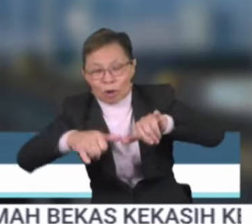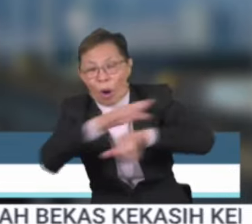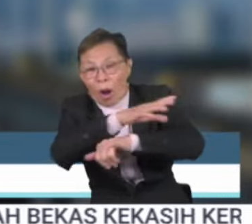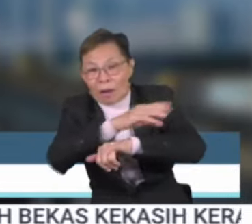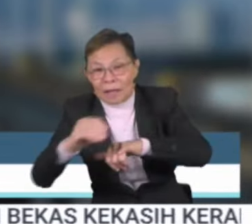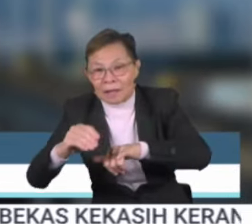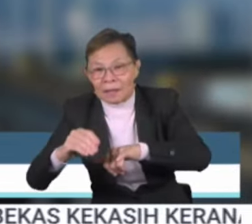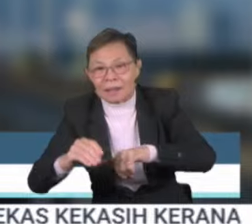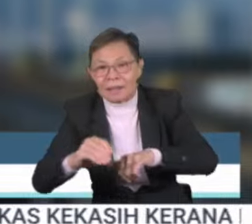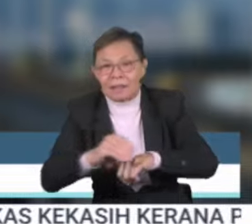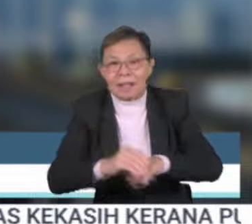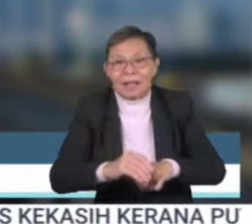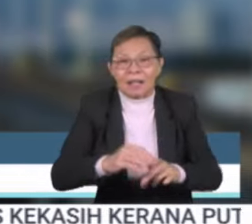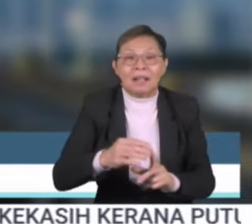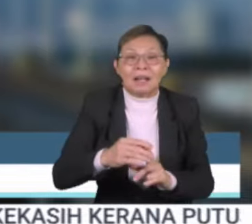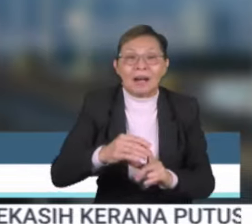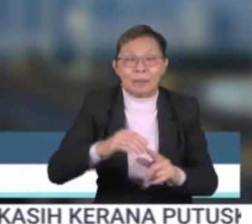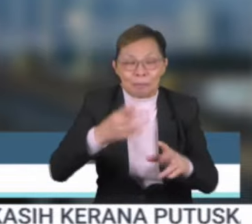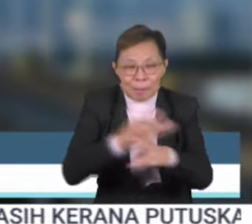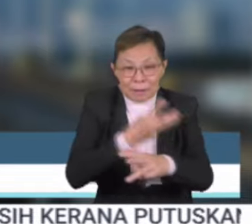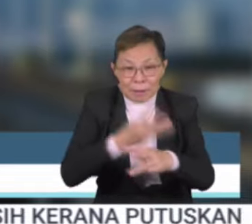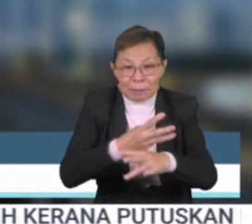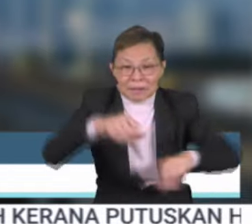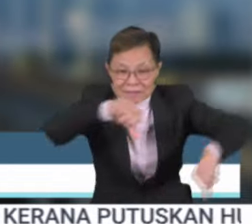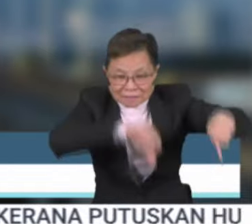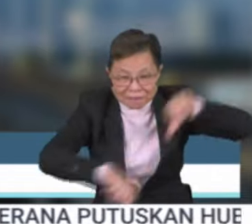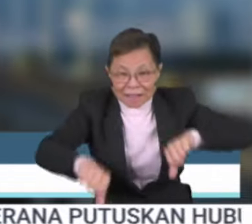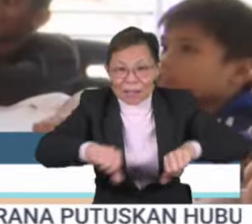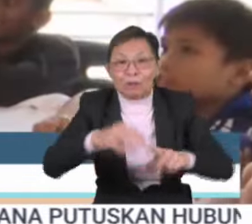STEM khusus buat pelajar B40.